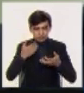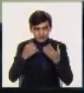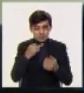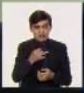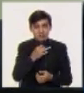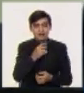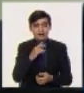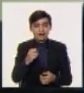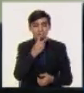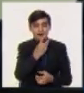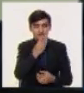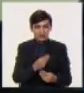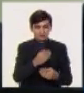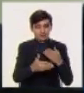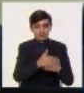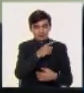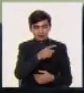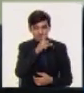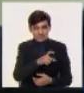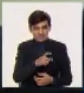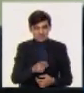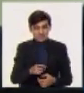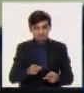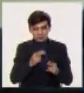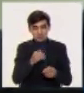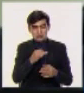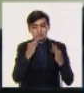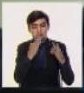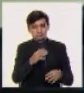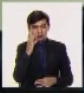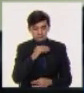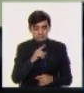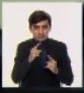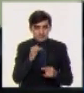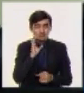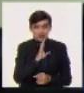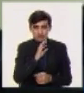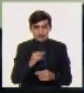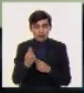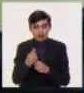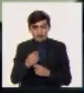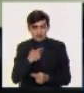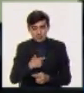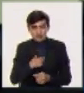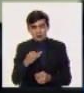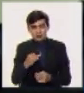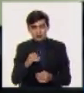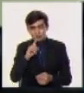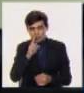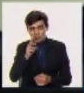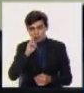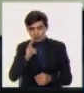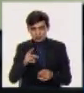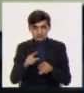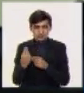2 дня могут наказать этого преступника и отпустить на свободу. А женщина будет залечивать раны по 1/2 года. Поэтому